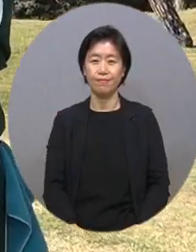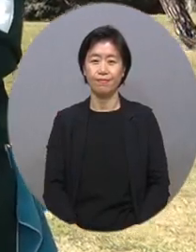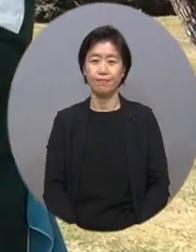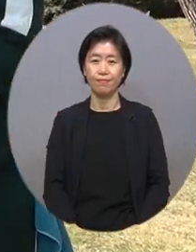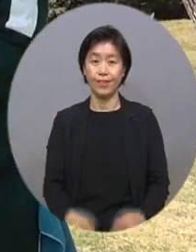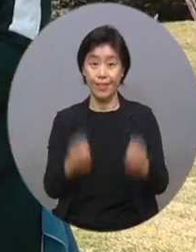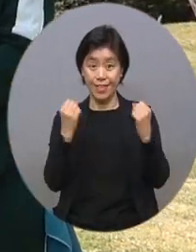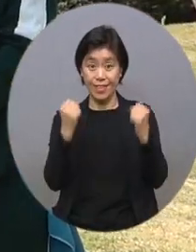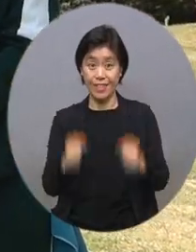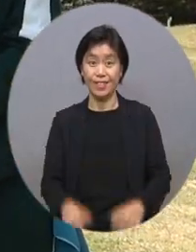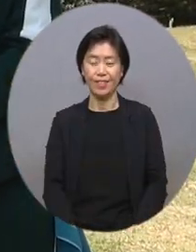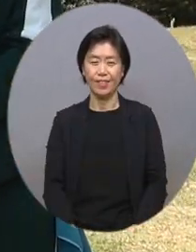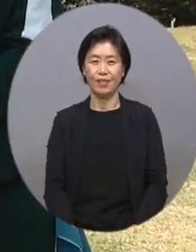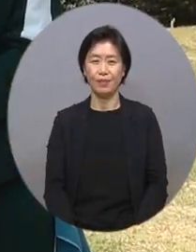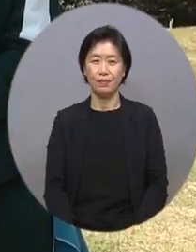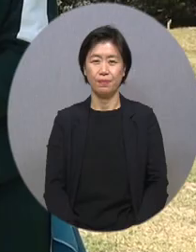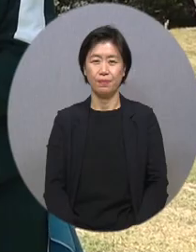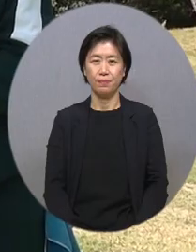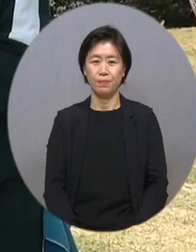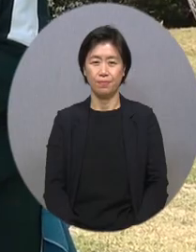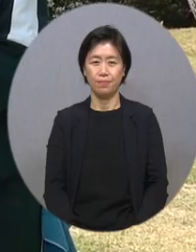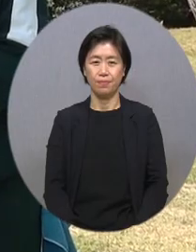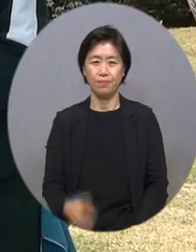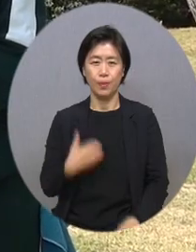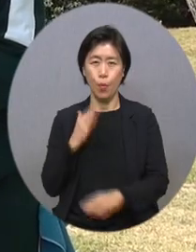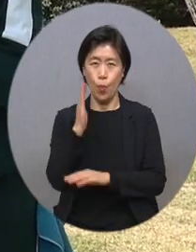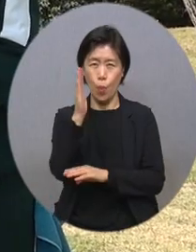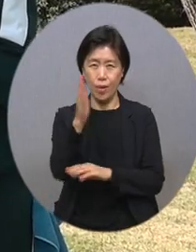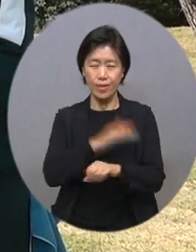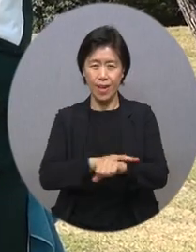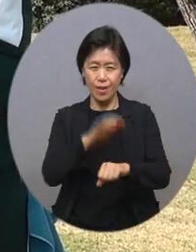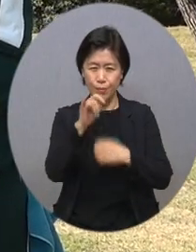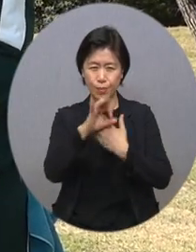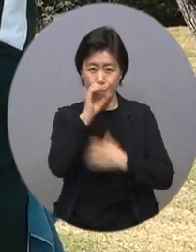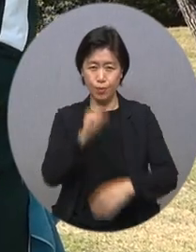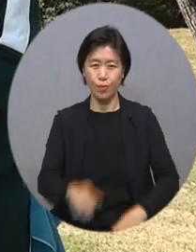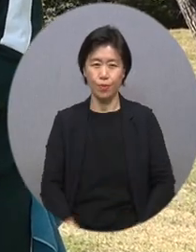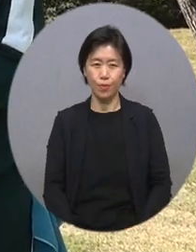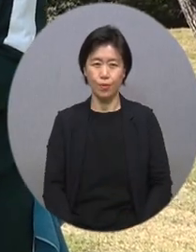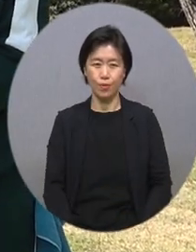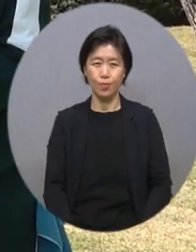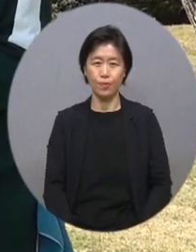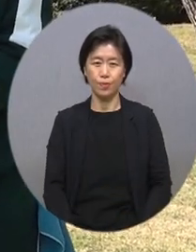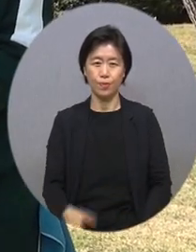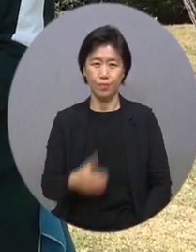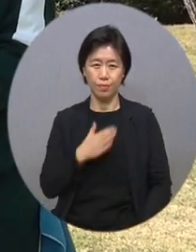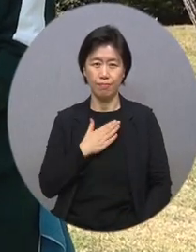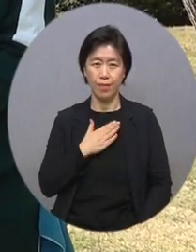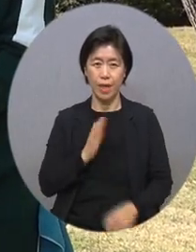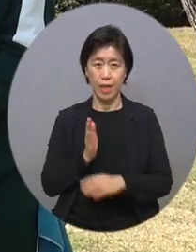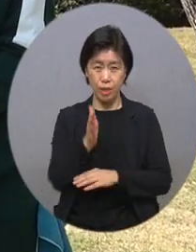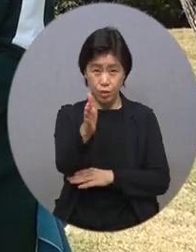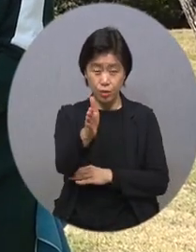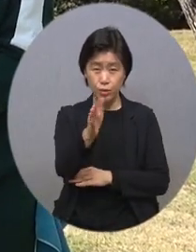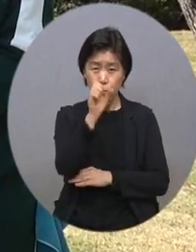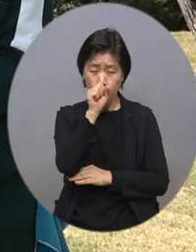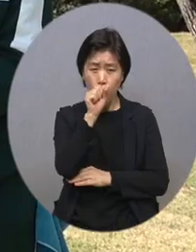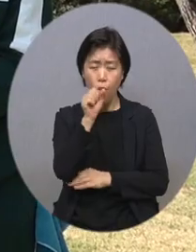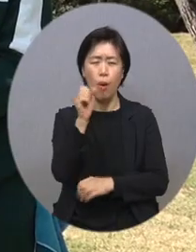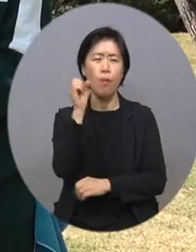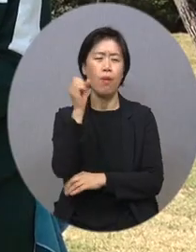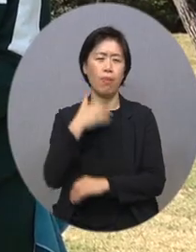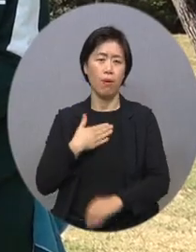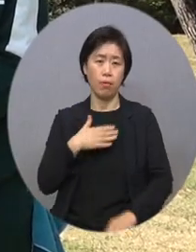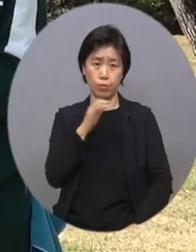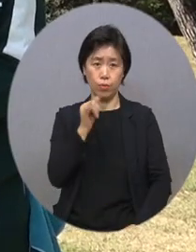쳐볼까요? 파이팅. 똑바로만 갔으면 좋겠습니다. 너무 잘하시던데. 저 구질이 스트레이트인데. 너무 왼쪽으로 스트레이트를 해가지고. 왜, 들어오는데?